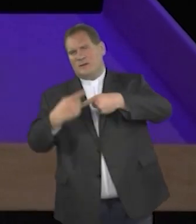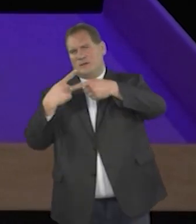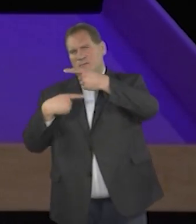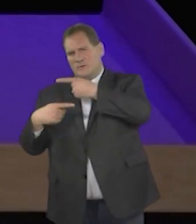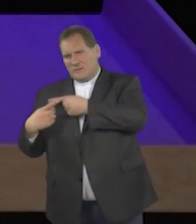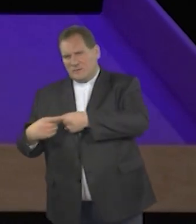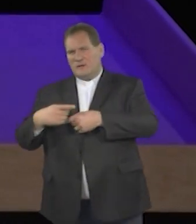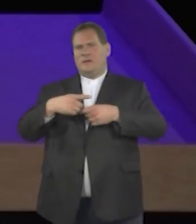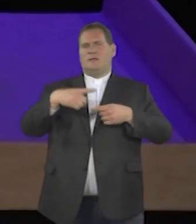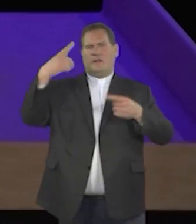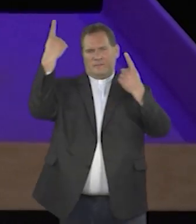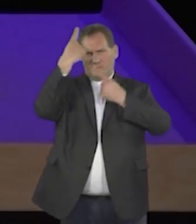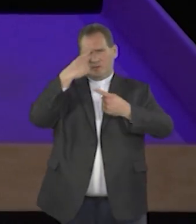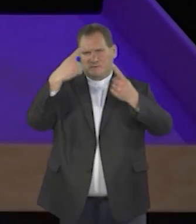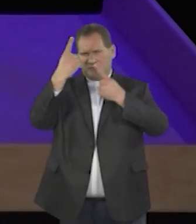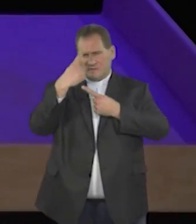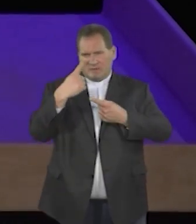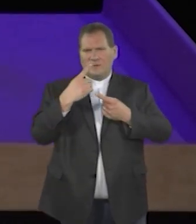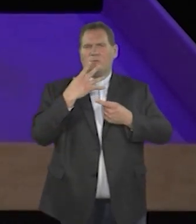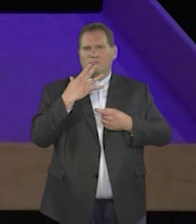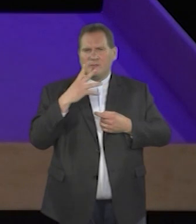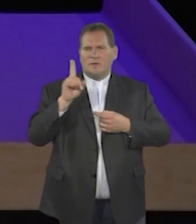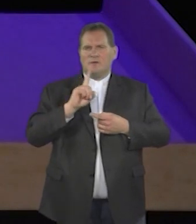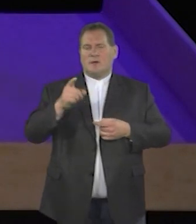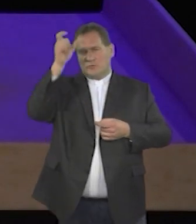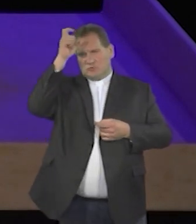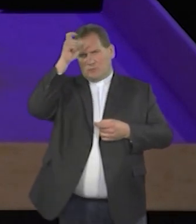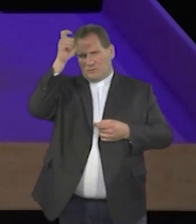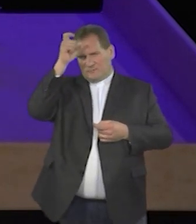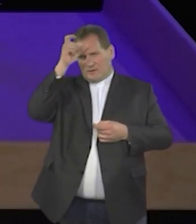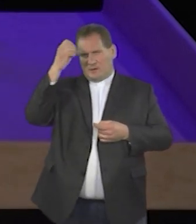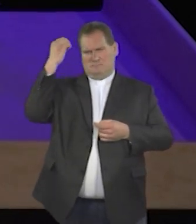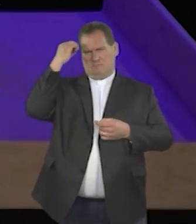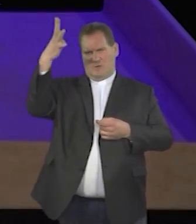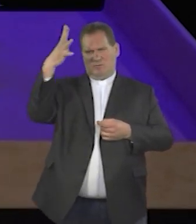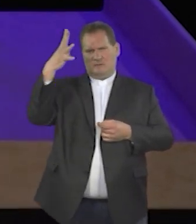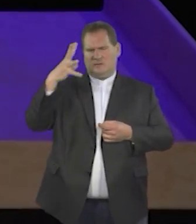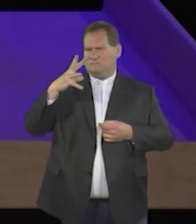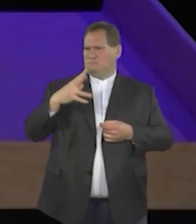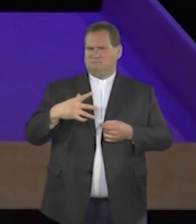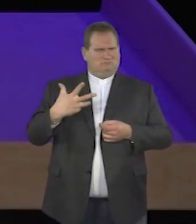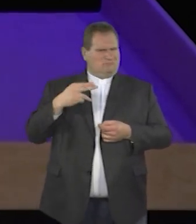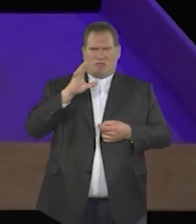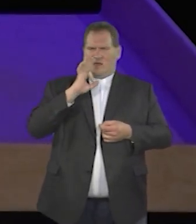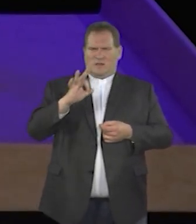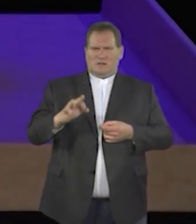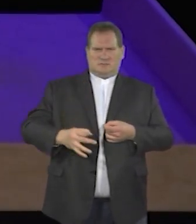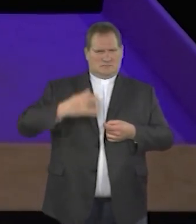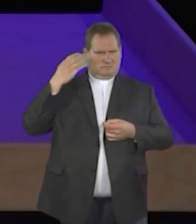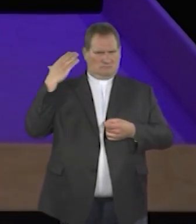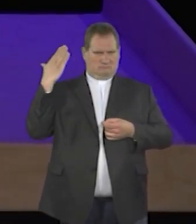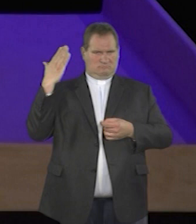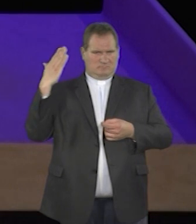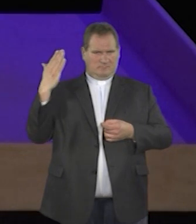pokoleniom myśl te sprzedawały, że choć człowiek homo sapiens nie jest doskonały. Jeden